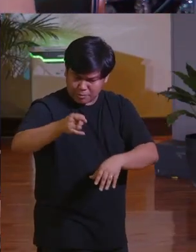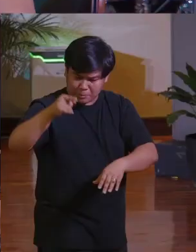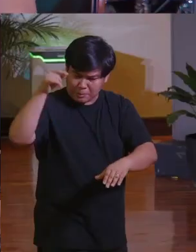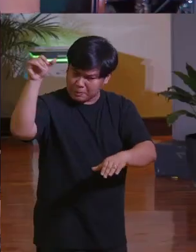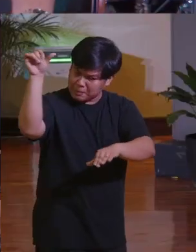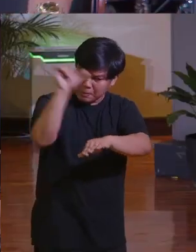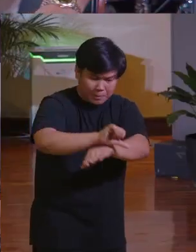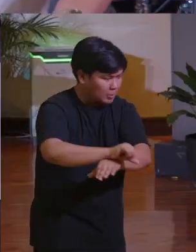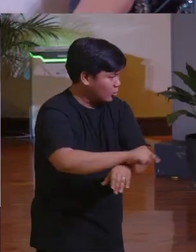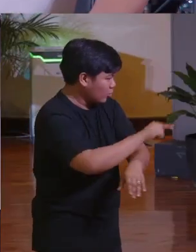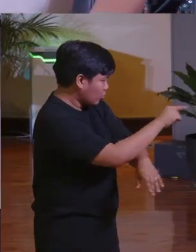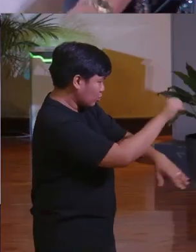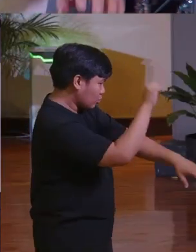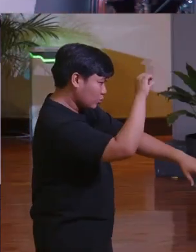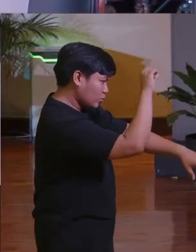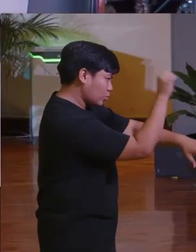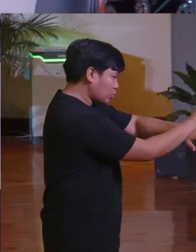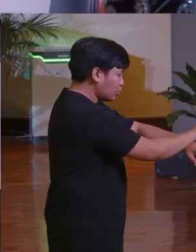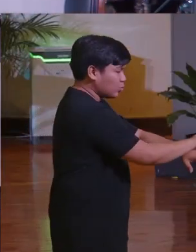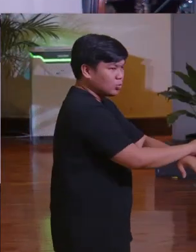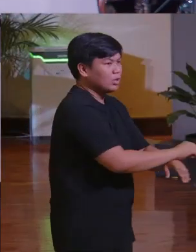Assyria, meron judgment